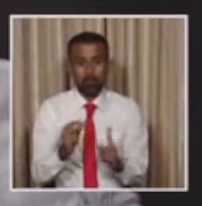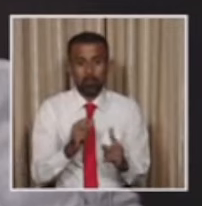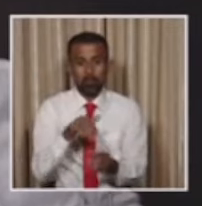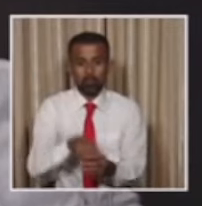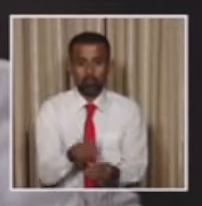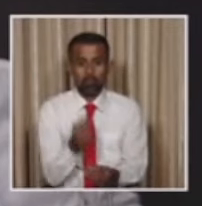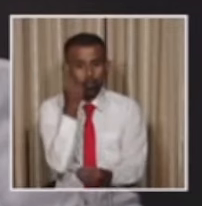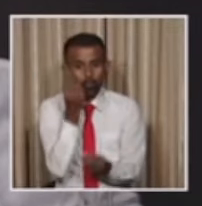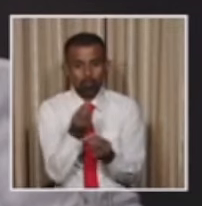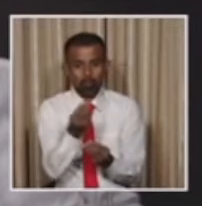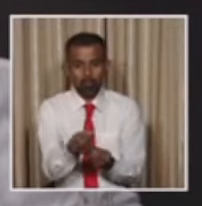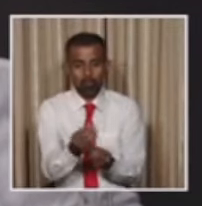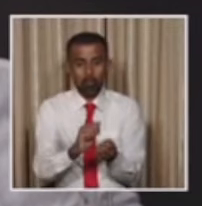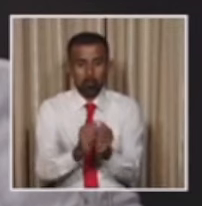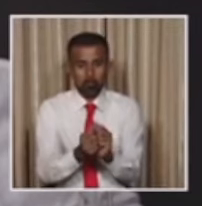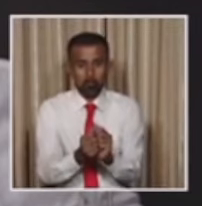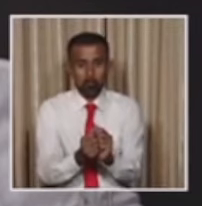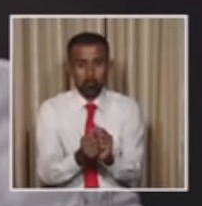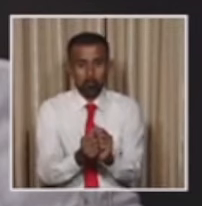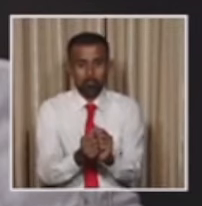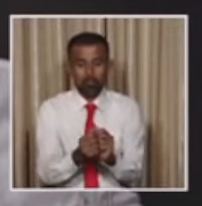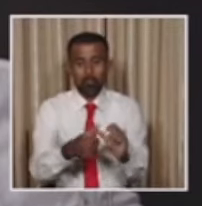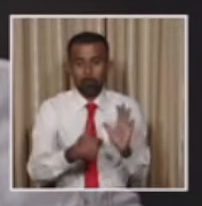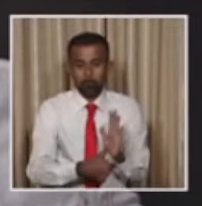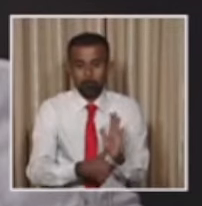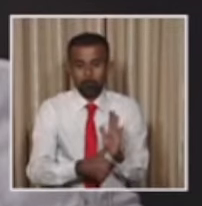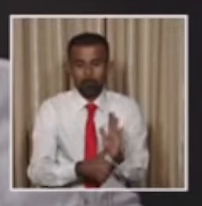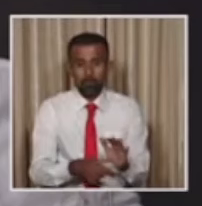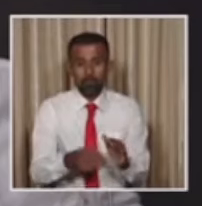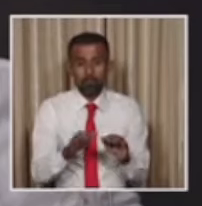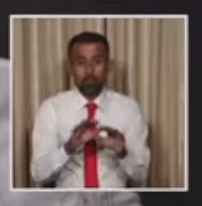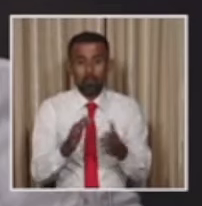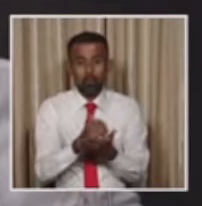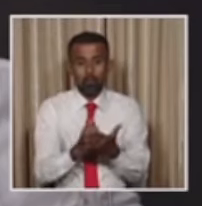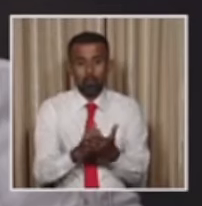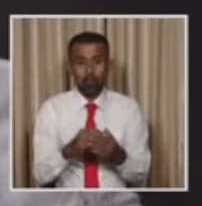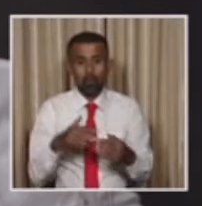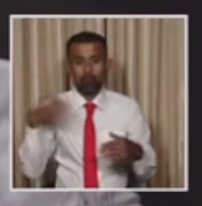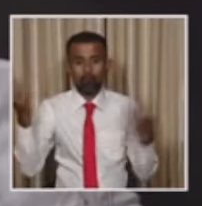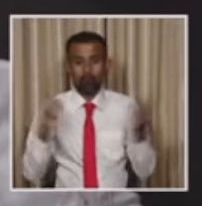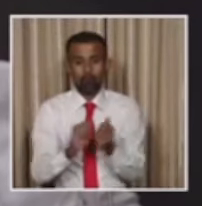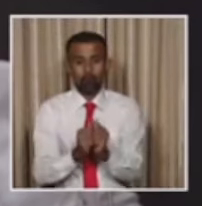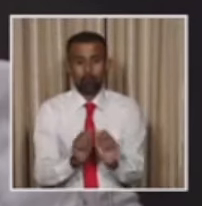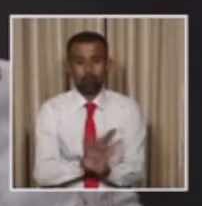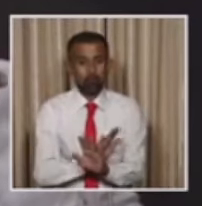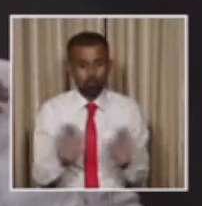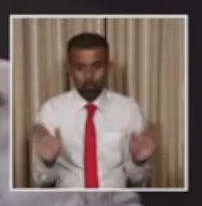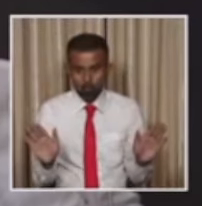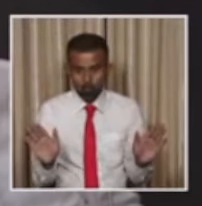තුළදී යෝජනා කරු ලබන යම් සංශෝධනයක් ඒ පනත් කෙටුම්පතේ හරයට සහ මූලධර්මවලට පරිබාහිර සංශෝධනයක් නොවිය